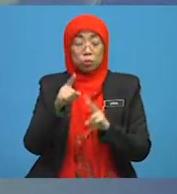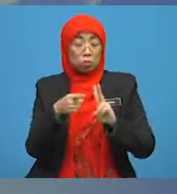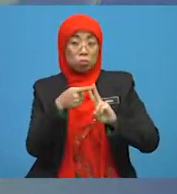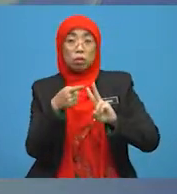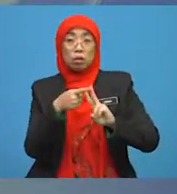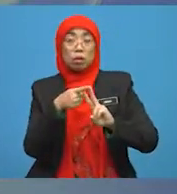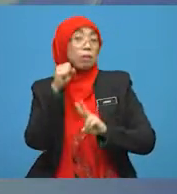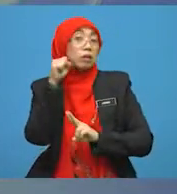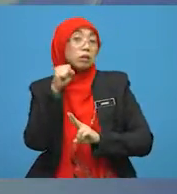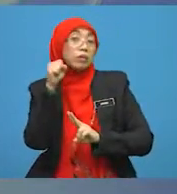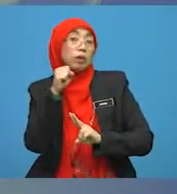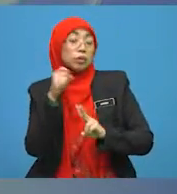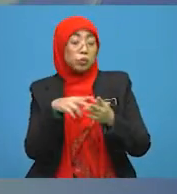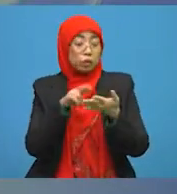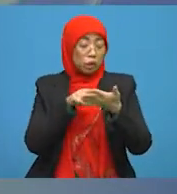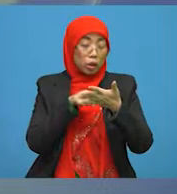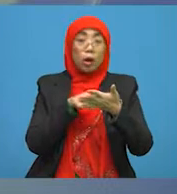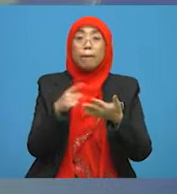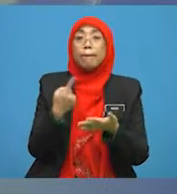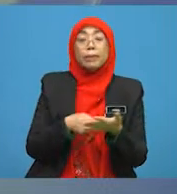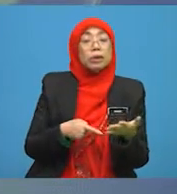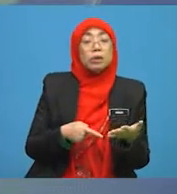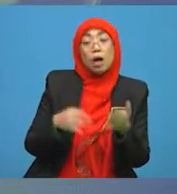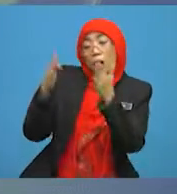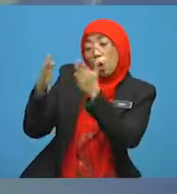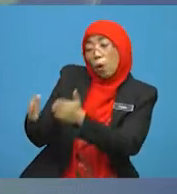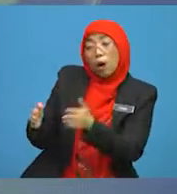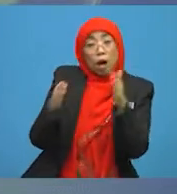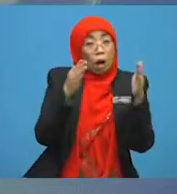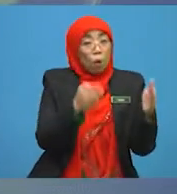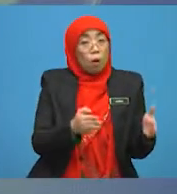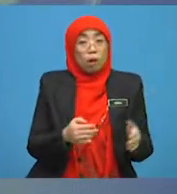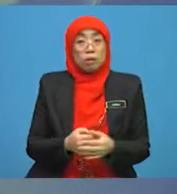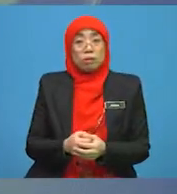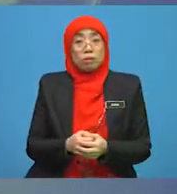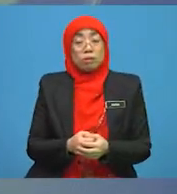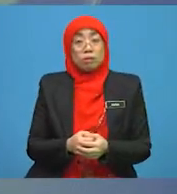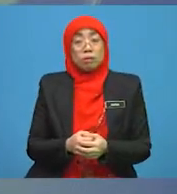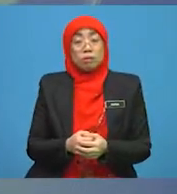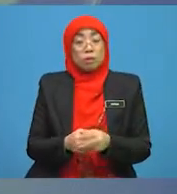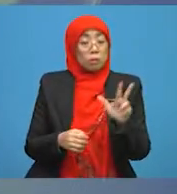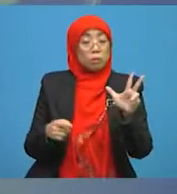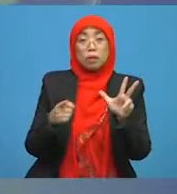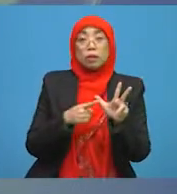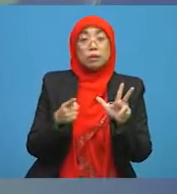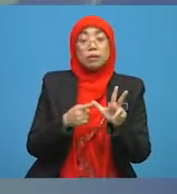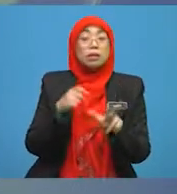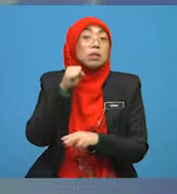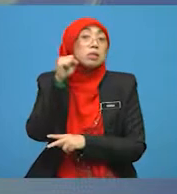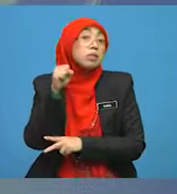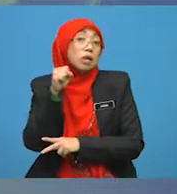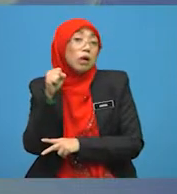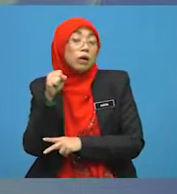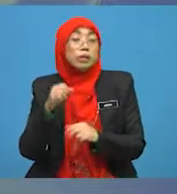kata saudara merujuk kepada orang yang sesama beragama Islam. Ketiga, kata